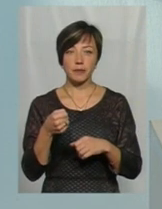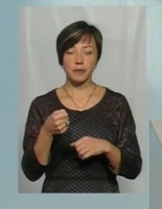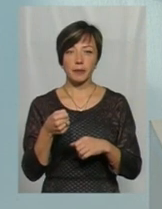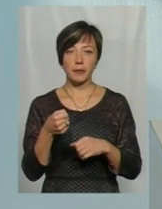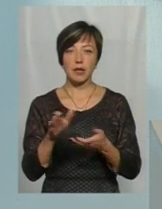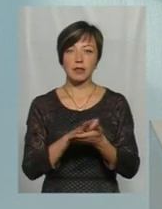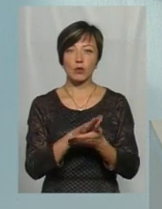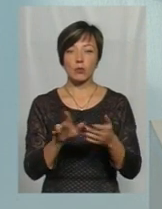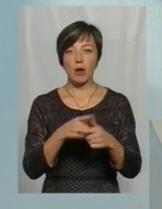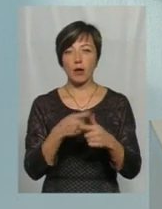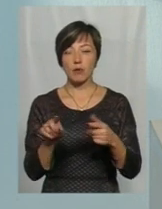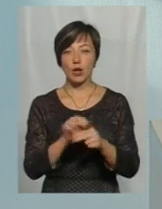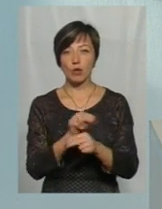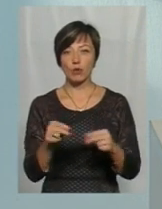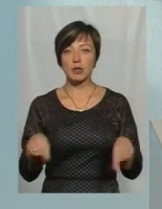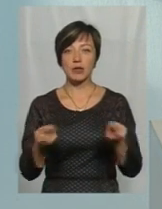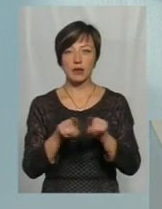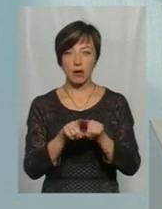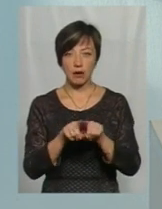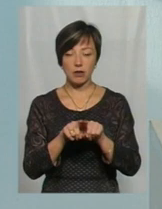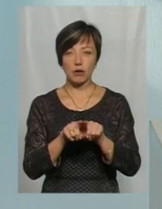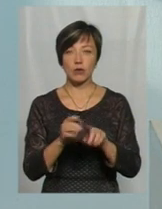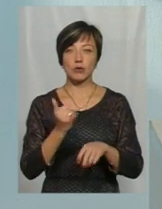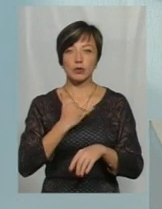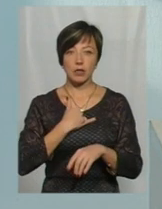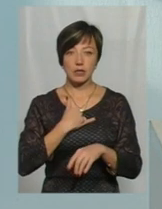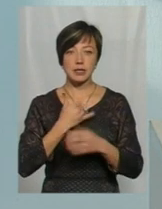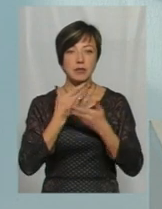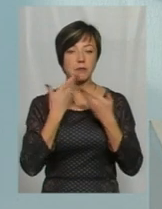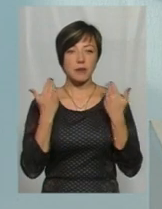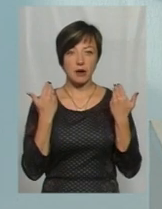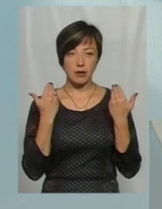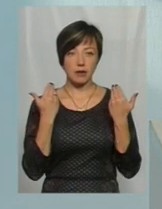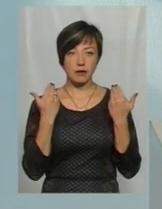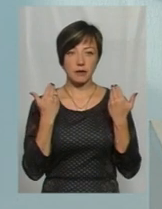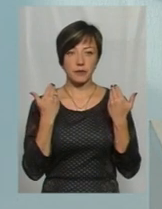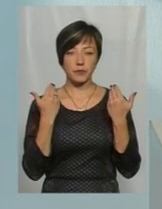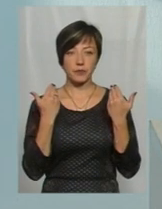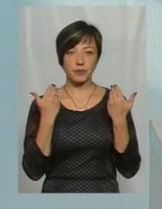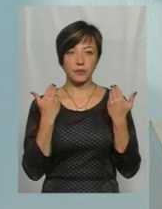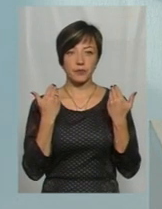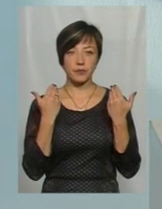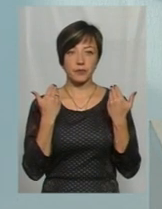Сануємо або лікуємо, і таким чином у нас немає